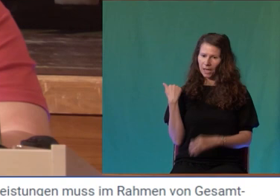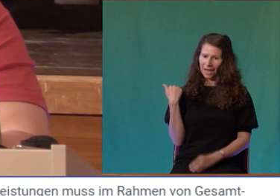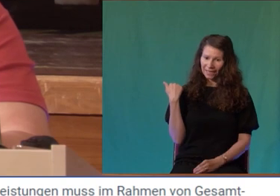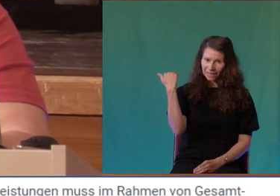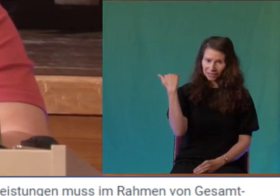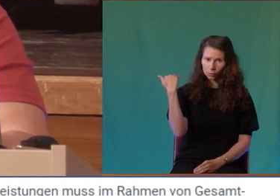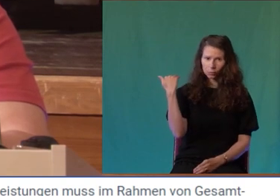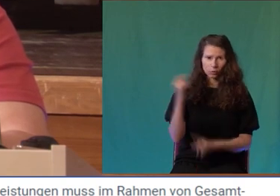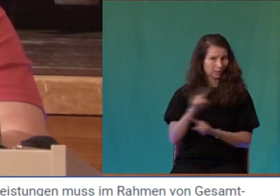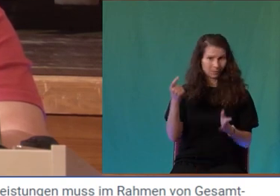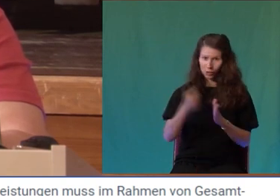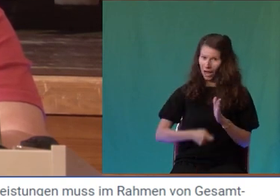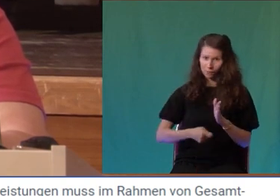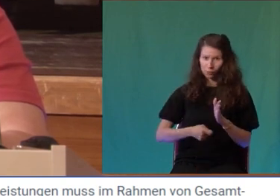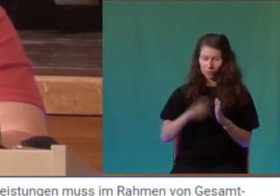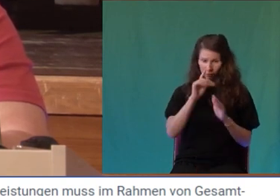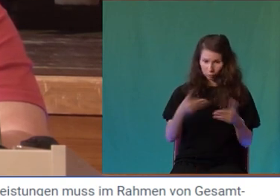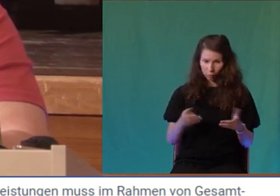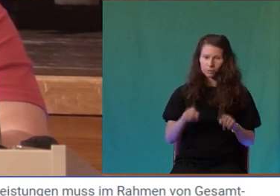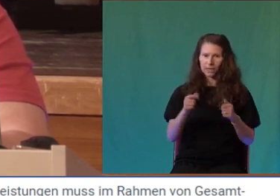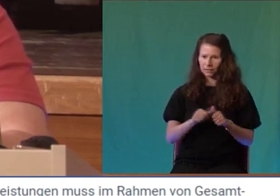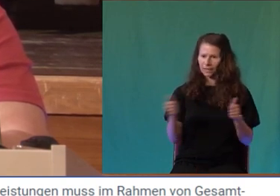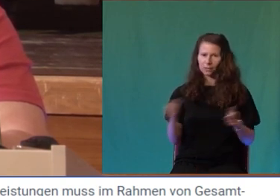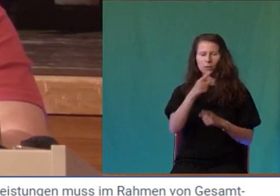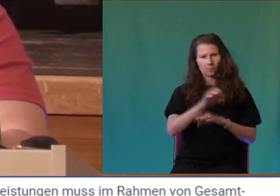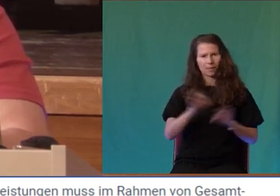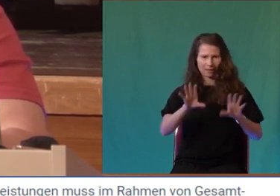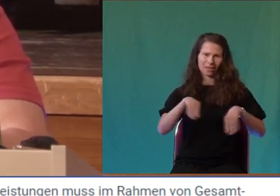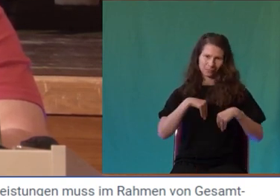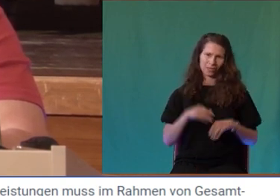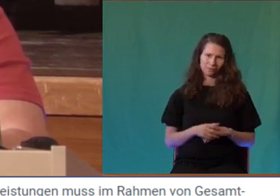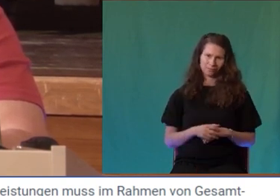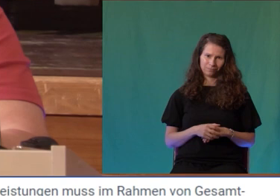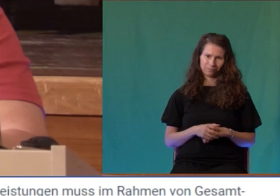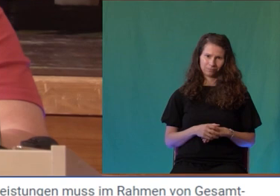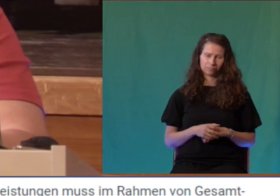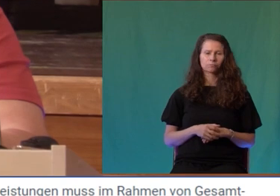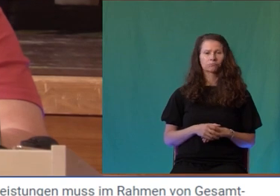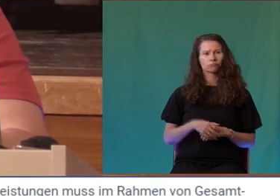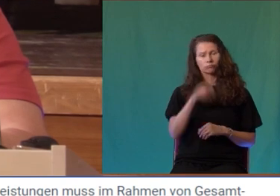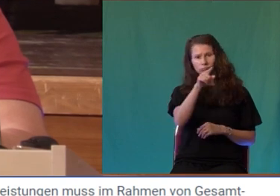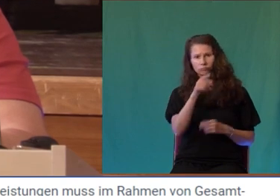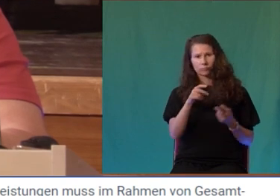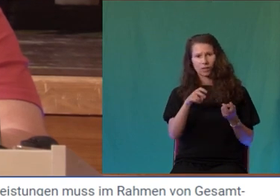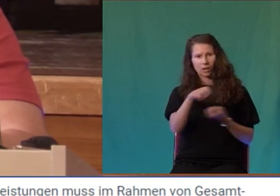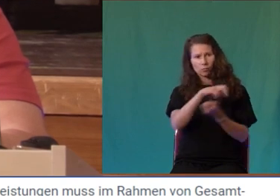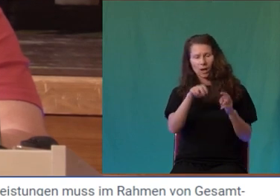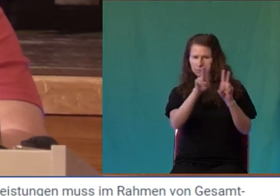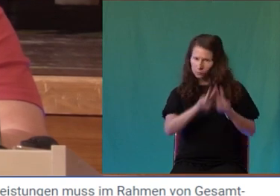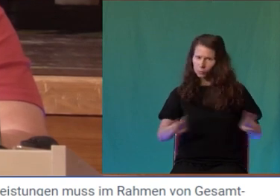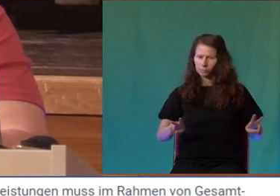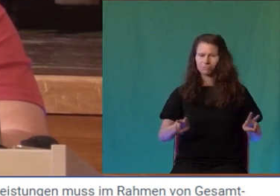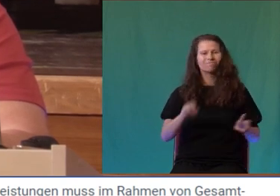Bestrafung können Sie die Trennung besser akzeptieren ein achtungsvoller Umgang mit den Eltern ist dafür Voraussetzung